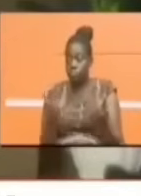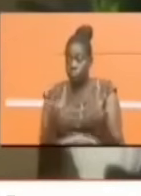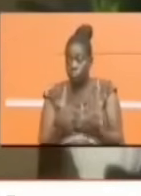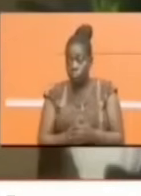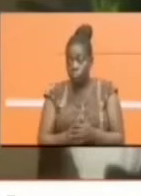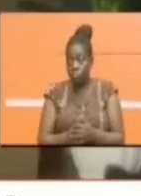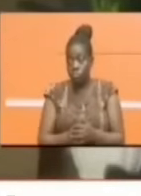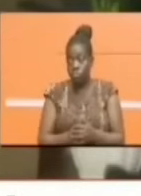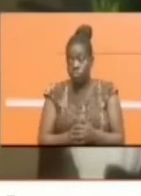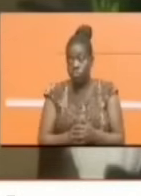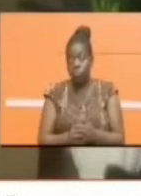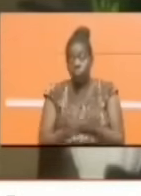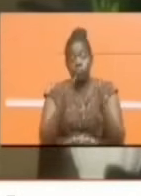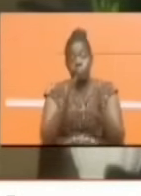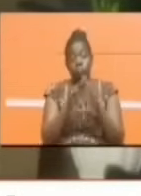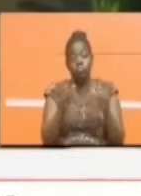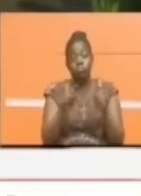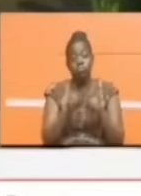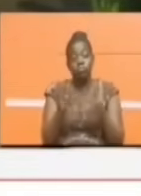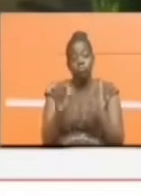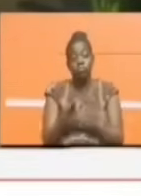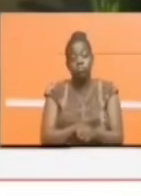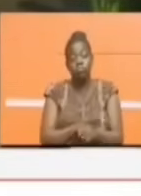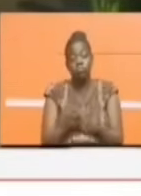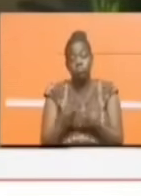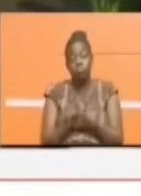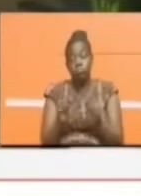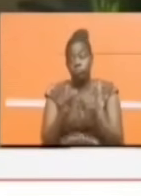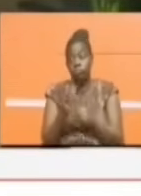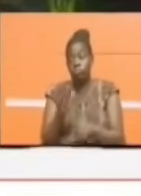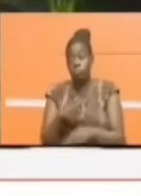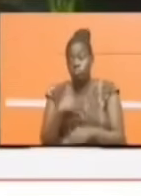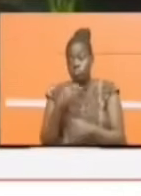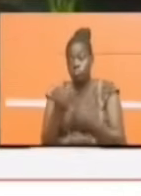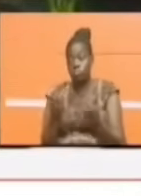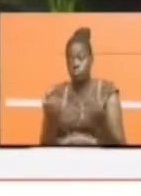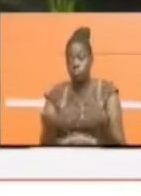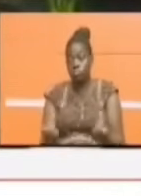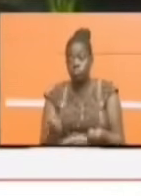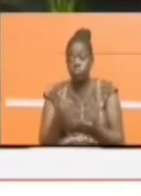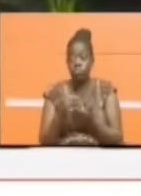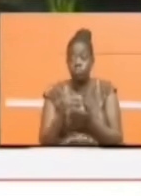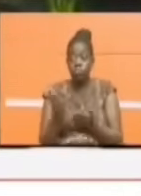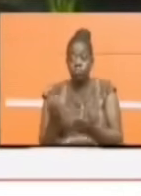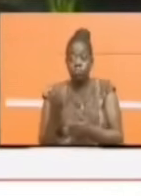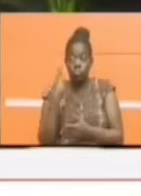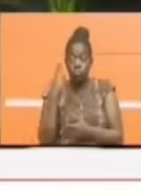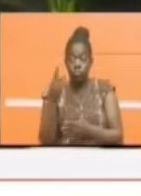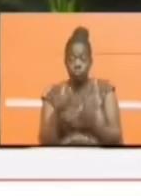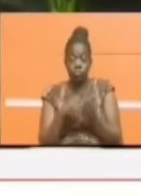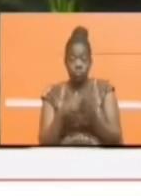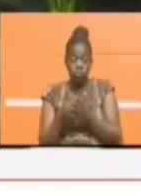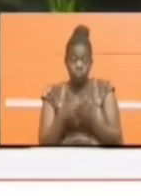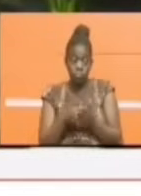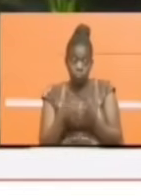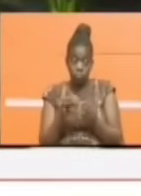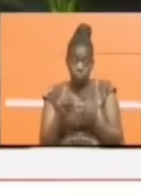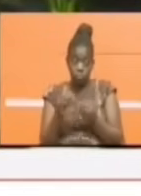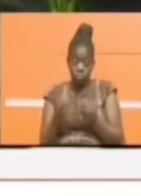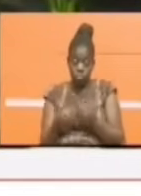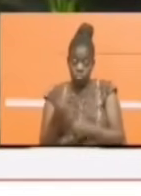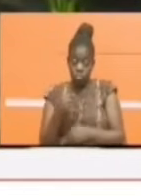Emirimu gy'akankola nabo n'emirimu gya bizinensi gye nkola nkola n'abaana bange kinyamba okutegeera obunafu bw'omwana.